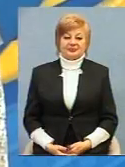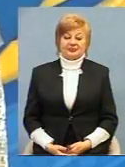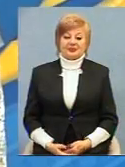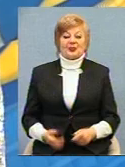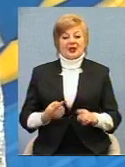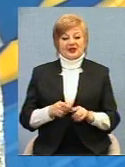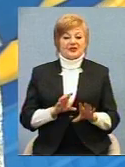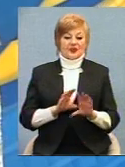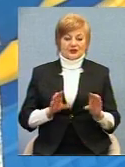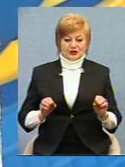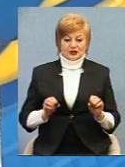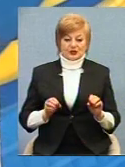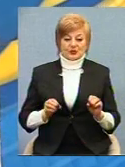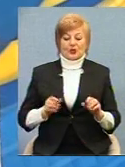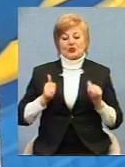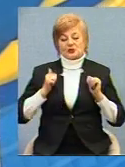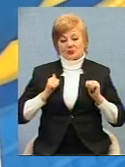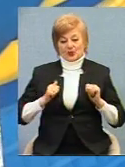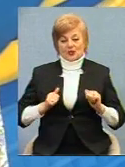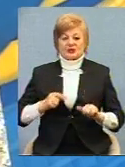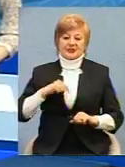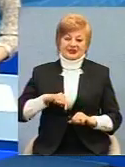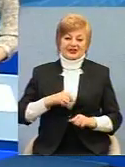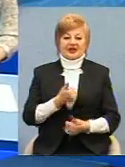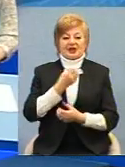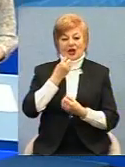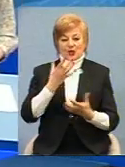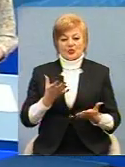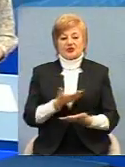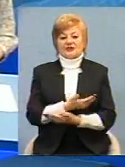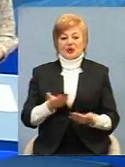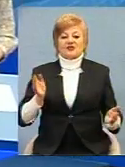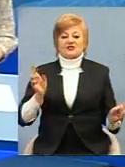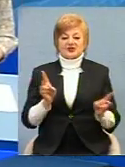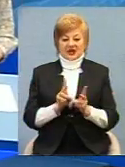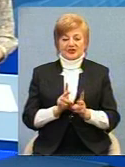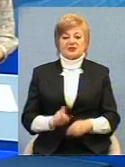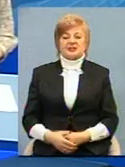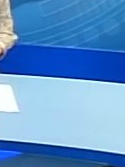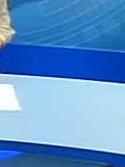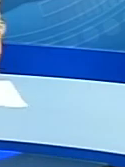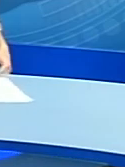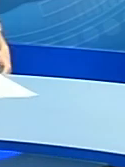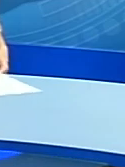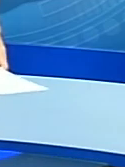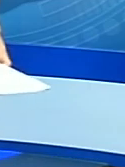На цьому все. Осіннього затишку вам і гарного настрою. Побачимось у наступному випуску «Телекур'єра».